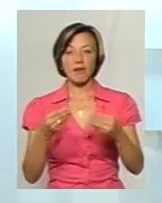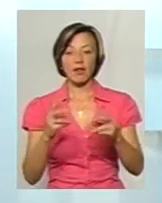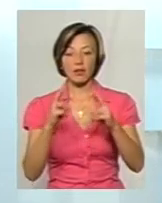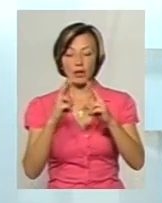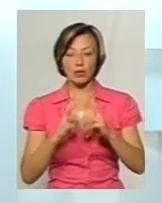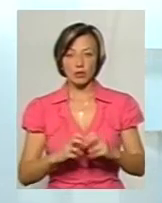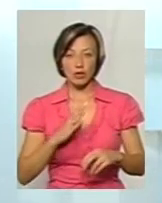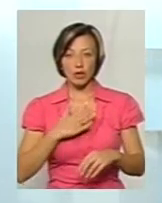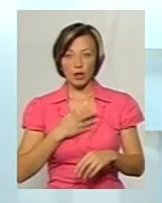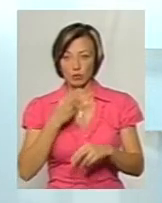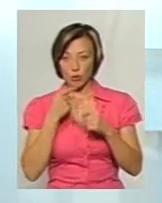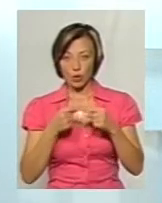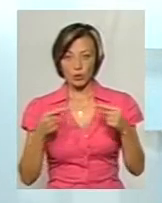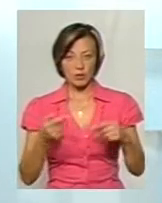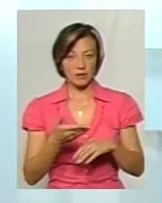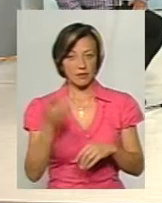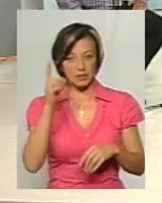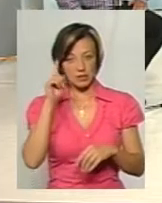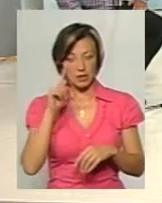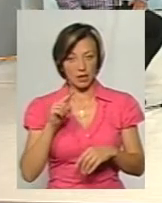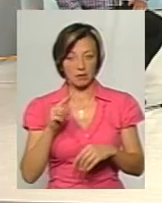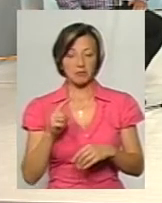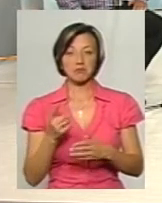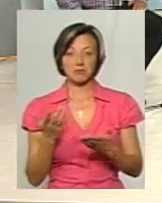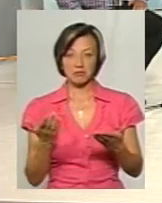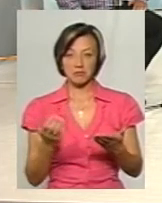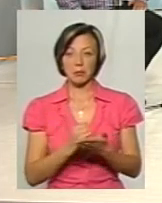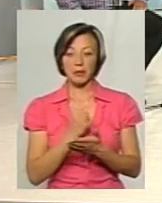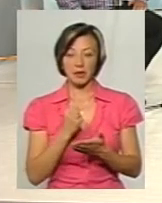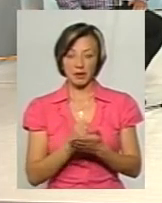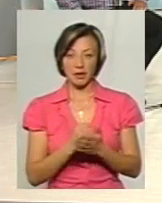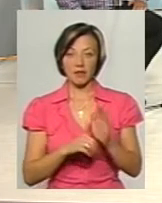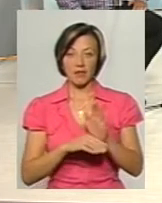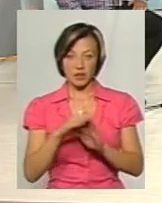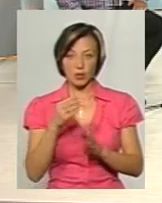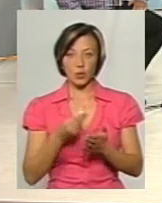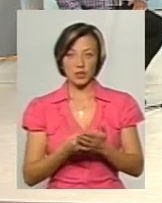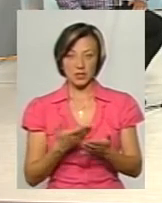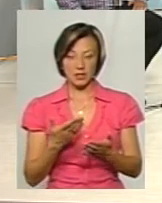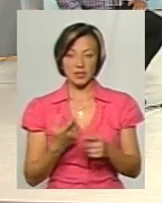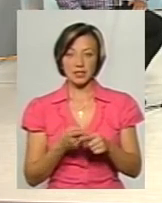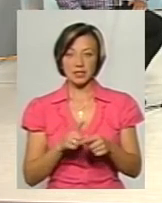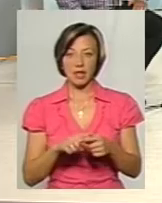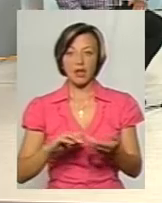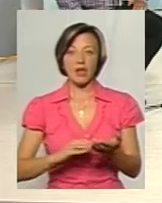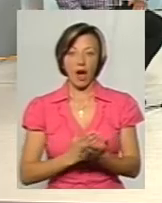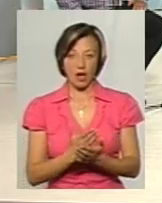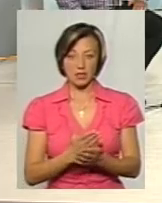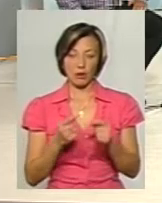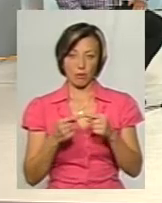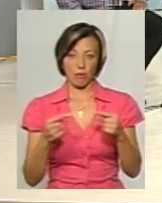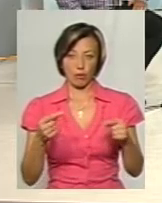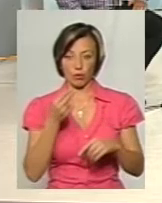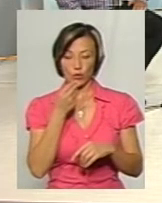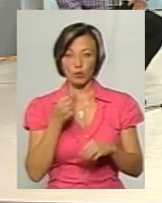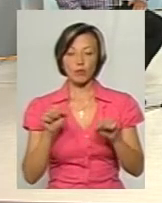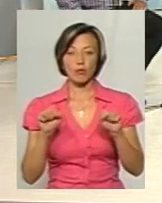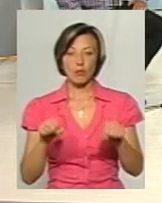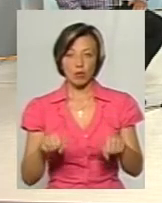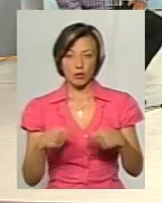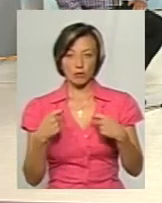нашу продукцію. І ви знаєте, її прийняли і досить високо оцінили, що це якісний продукт, який